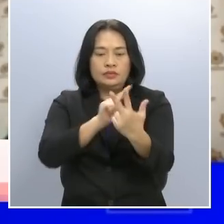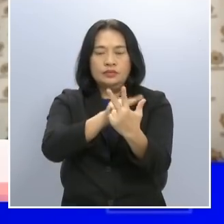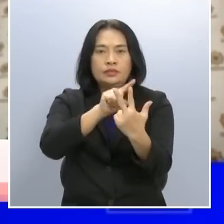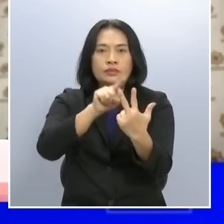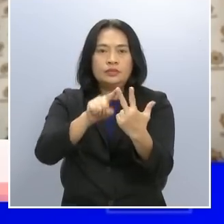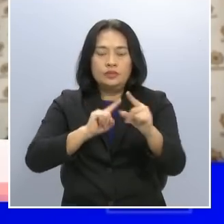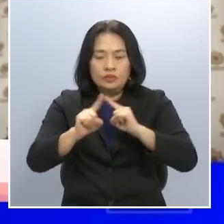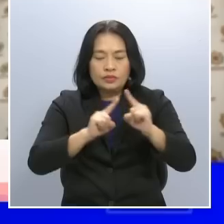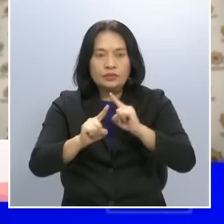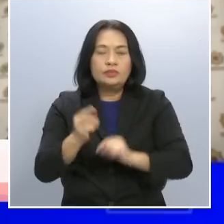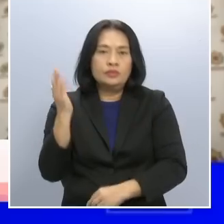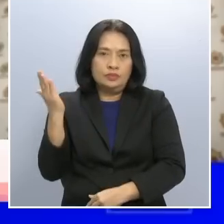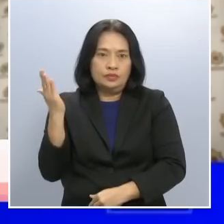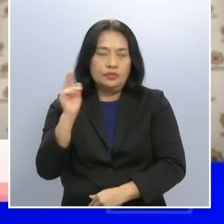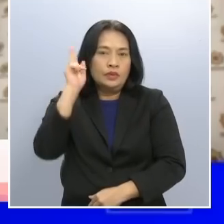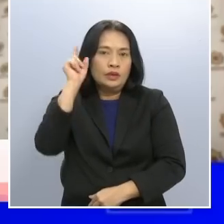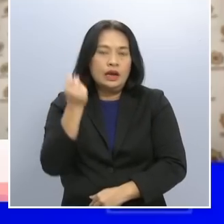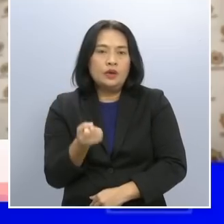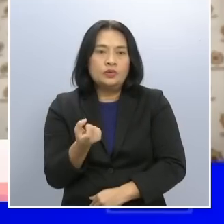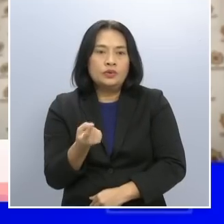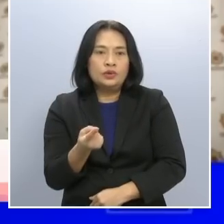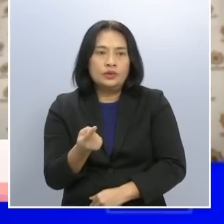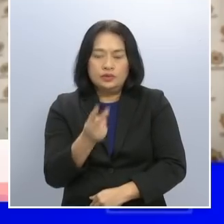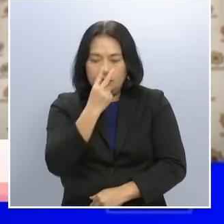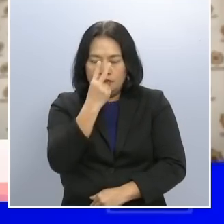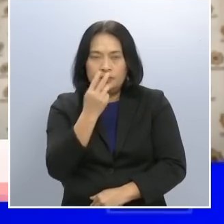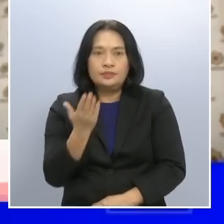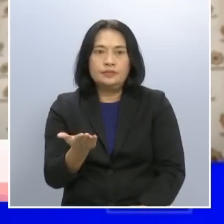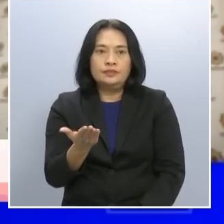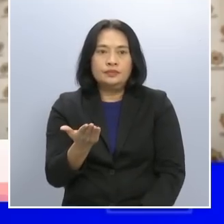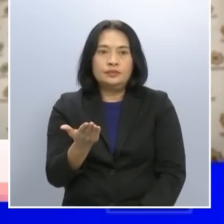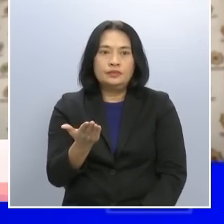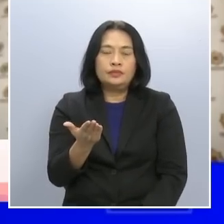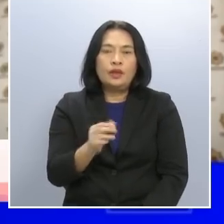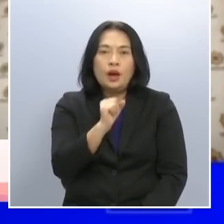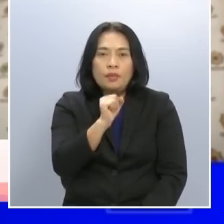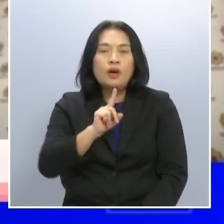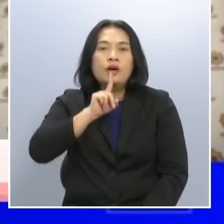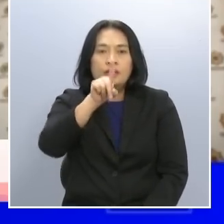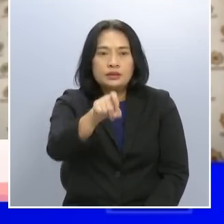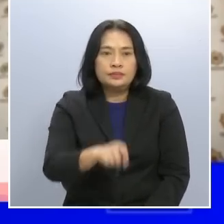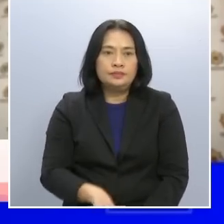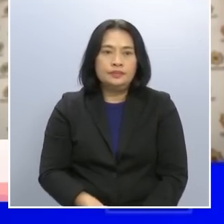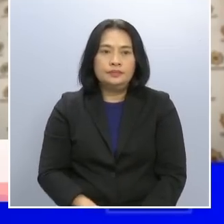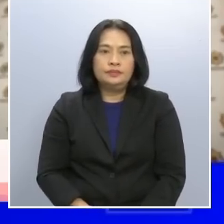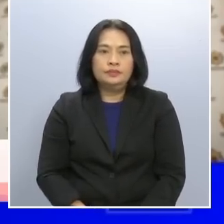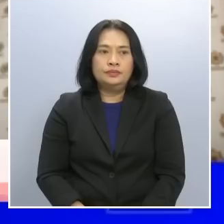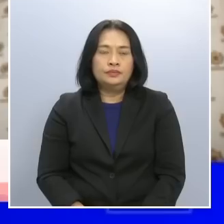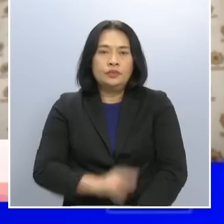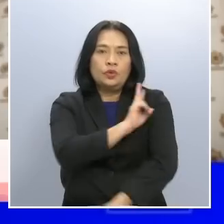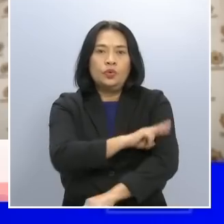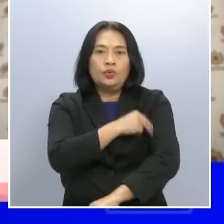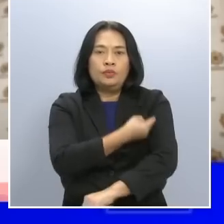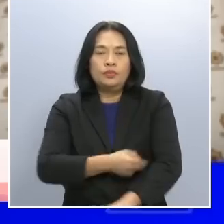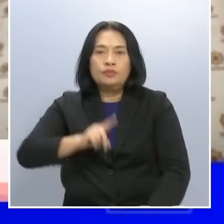จอภาพนี่ขอบคุณข่าวสดนะฮะเนี่ยครับช่วงนึงครับทางพิธีกรแกก็ถามทางฝั่งของคุณหมอ